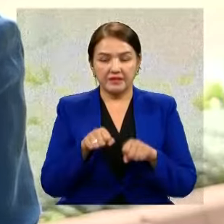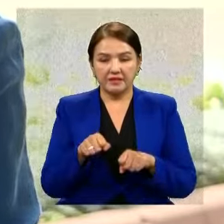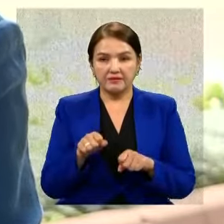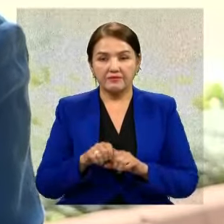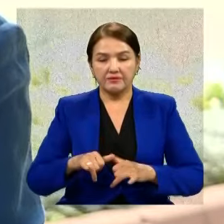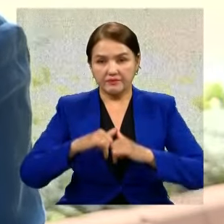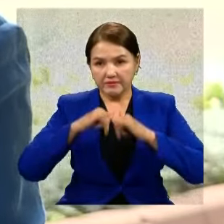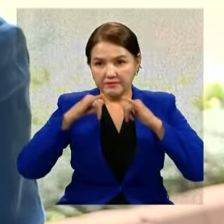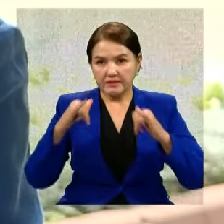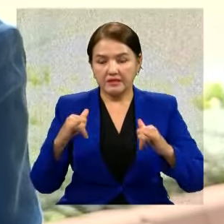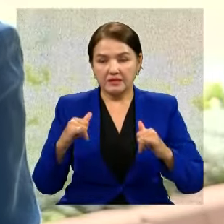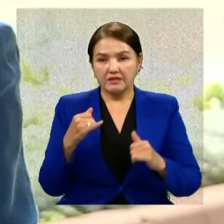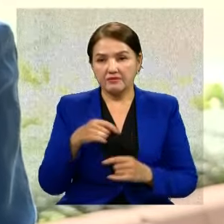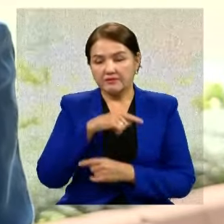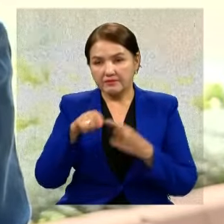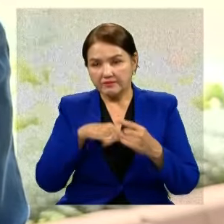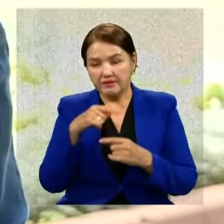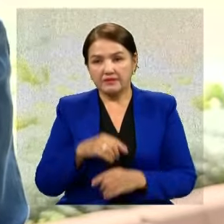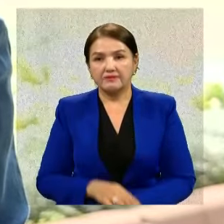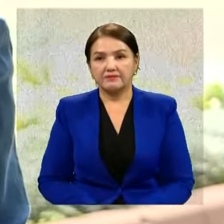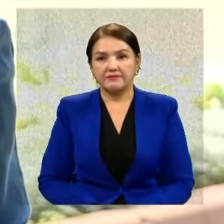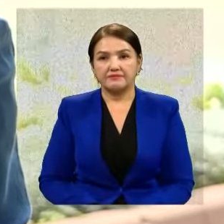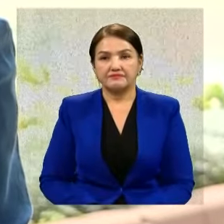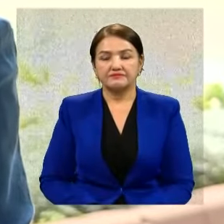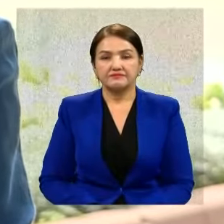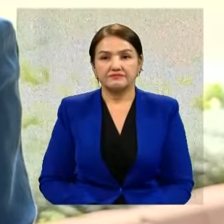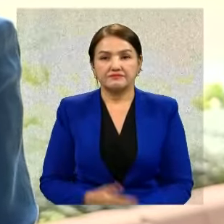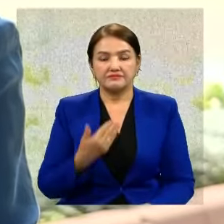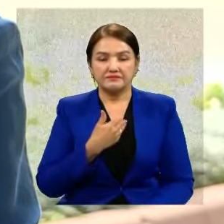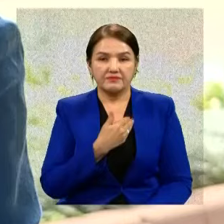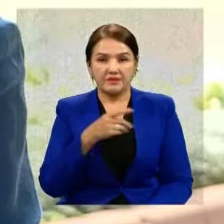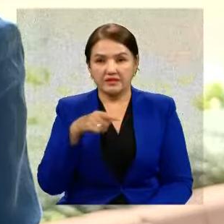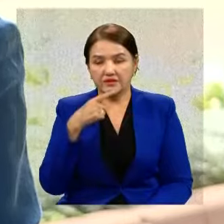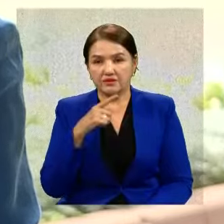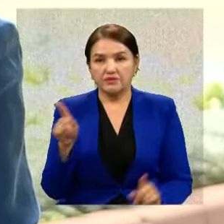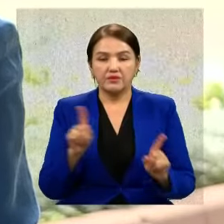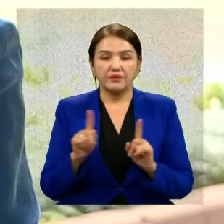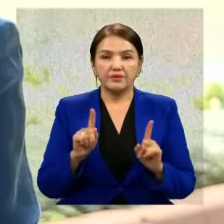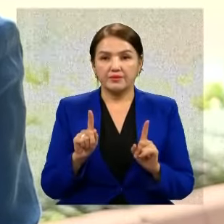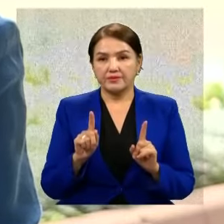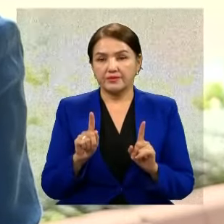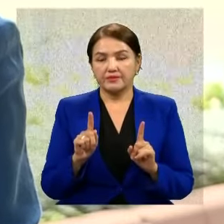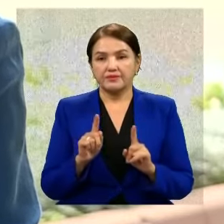чтобы развивать и средний бизнес, и малый бизнес. Здесь я бы хотела отметить, что